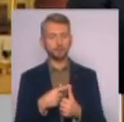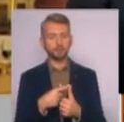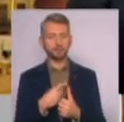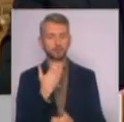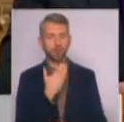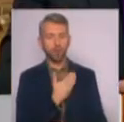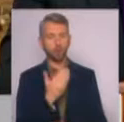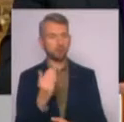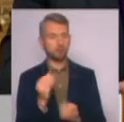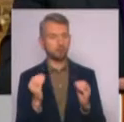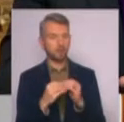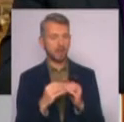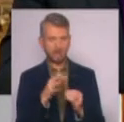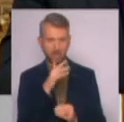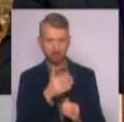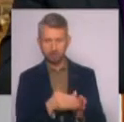останні десятиріччя,